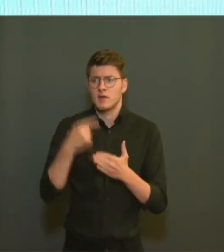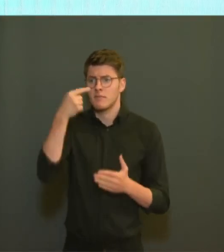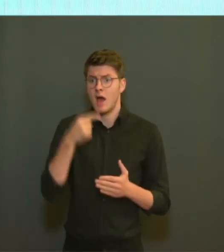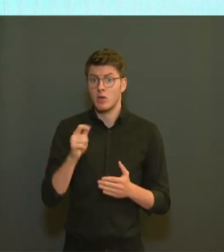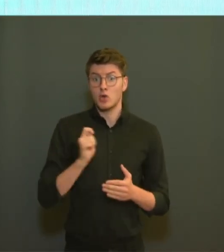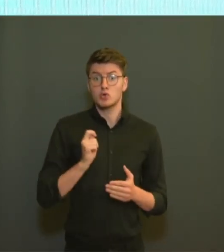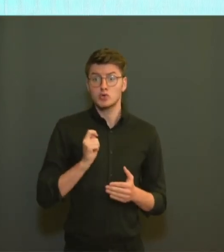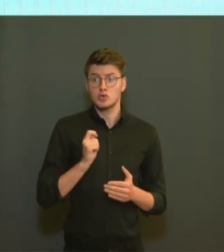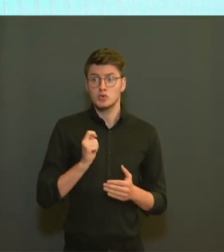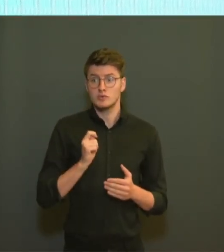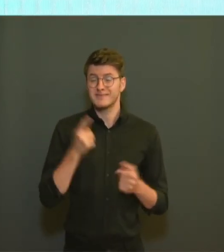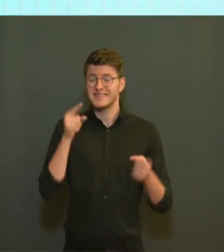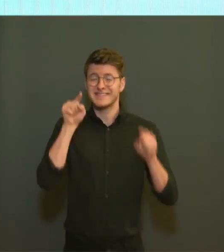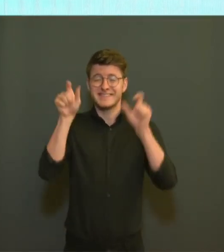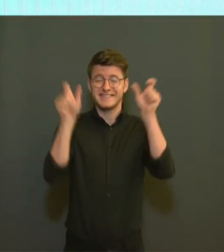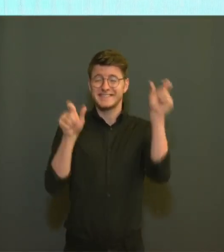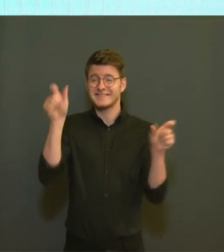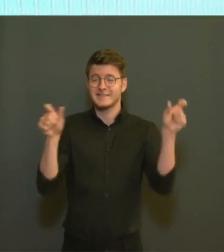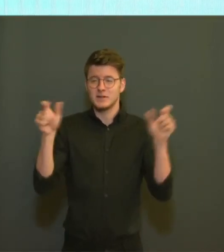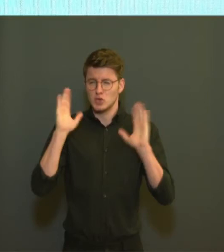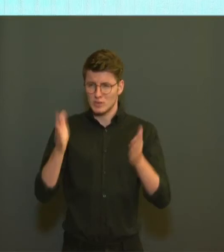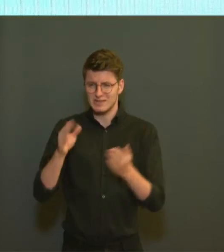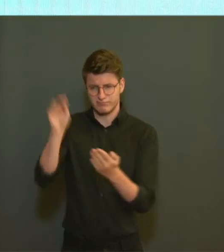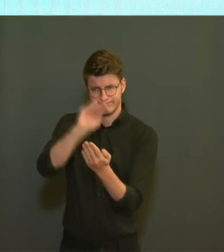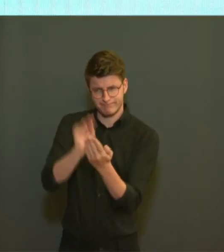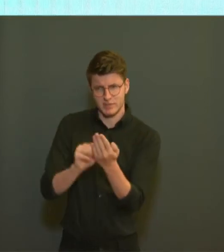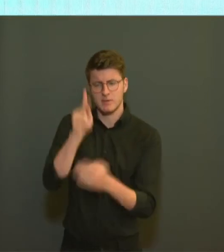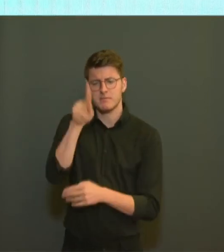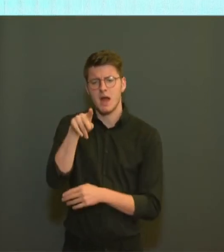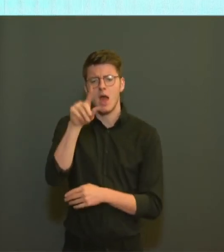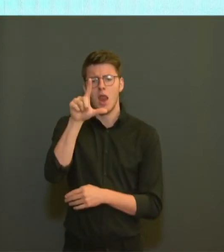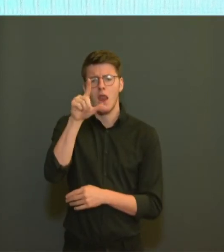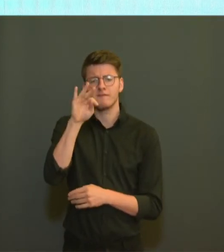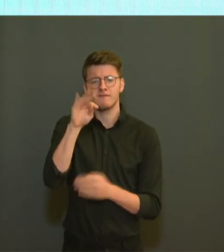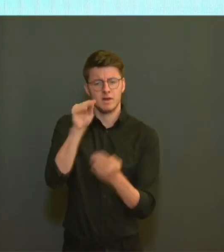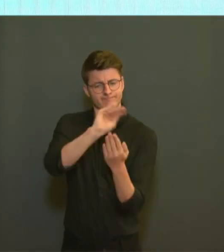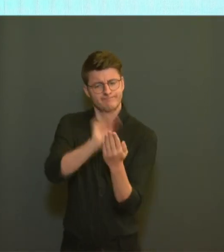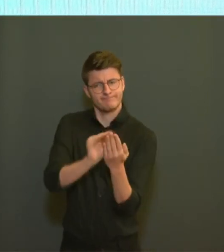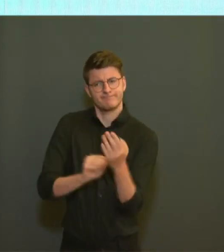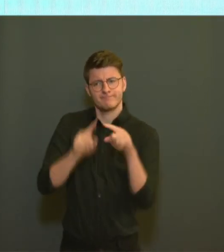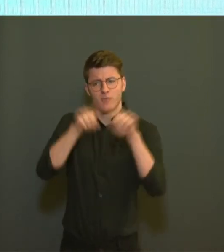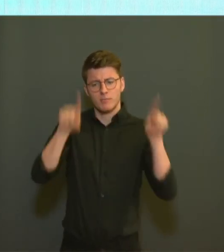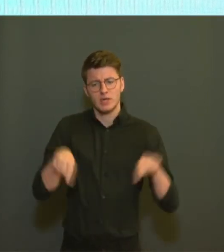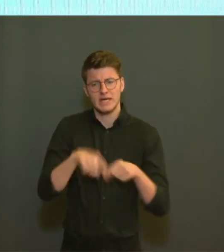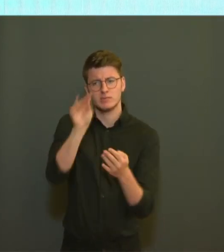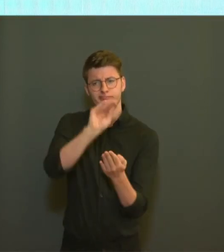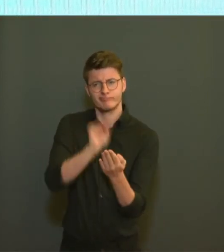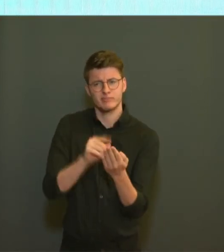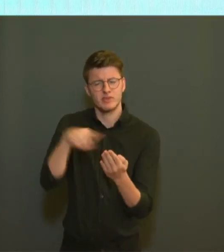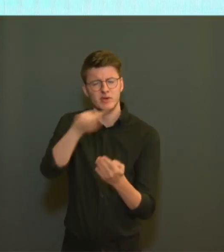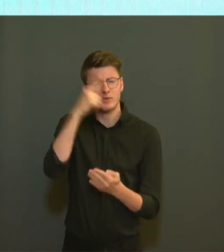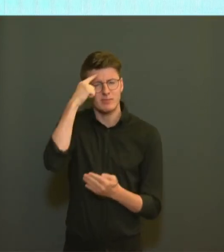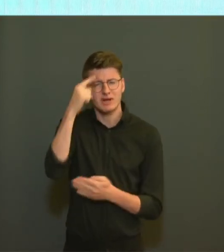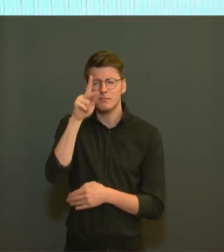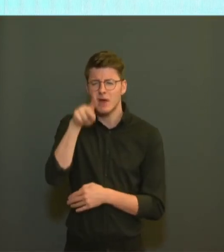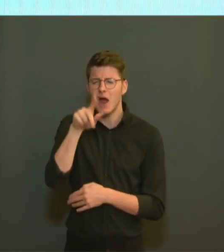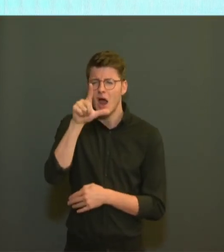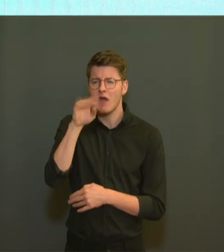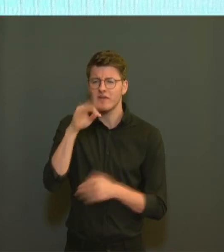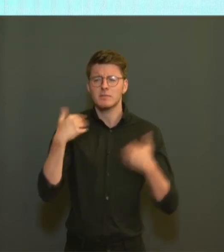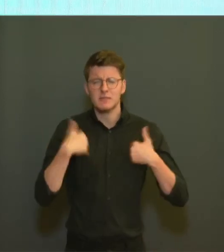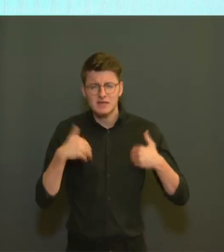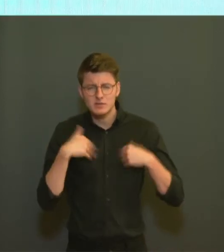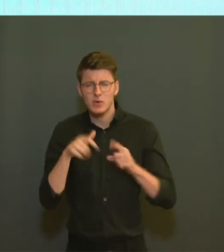een Passenger Locator Form hebben ingediend. Zoals u weet is dit PLF een formulier dat moet